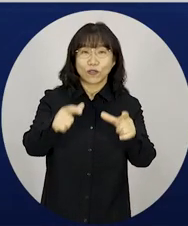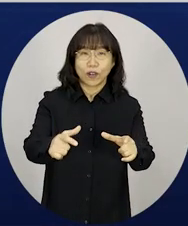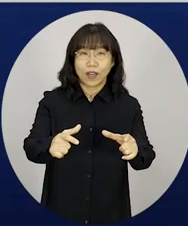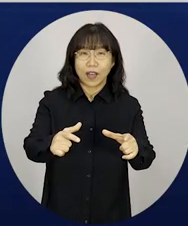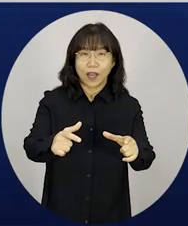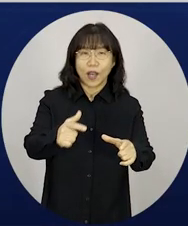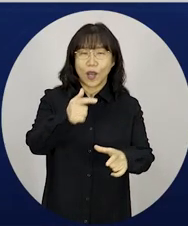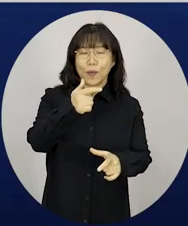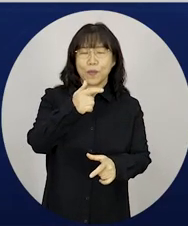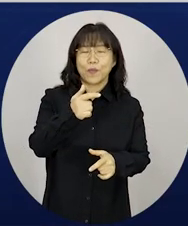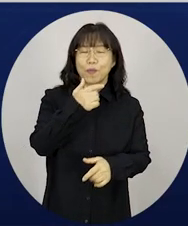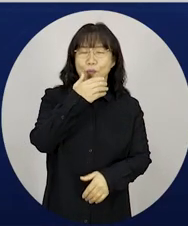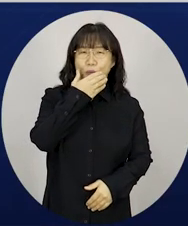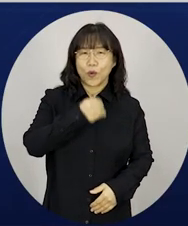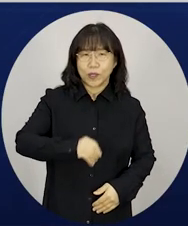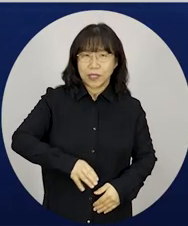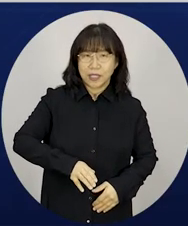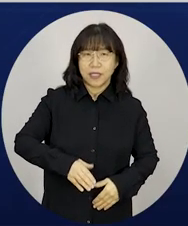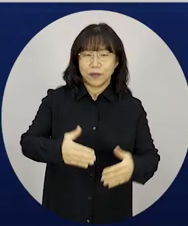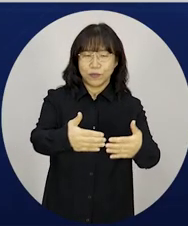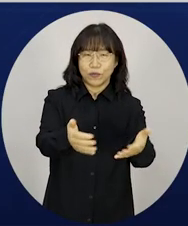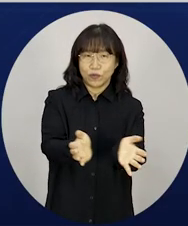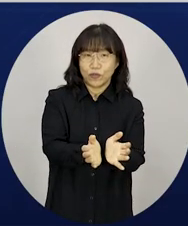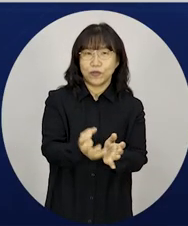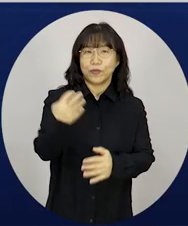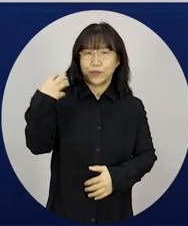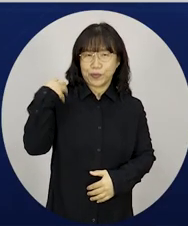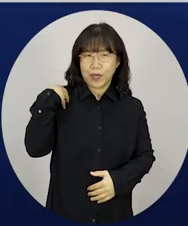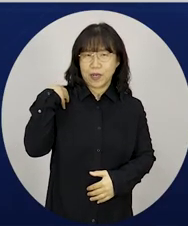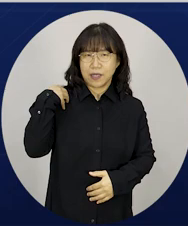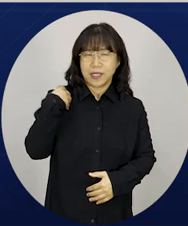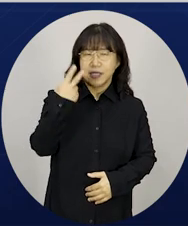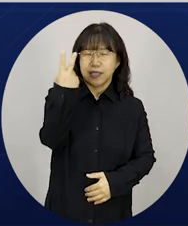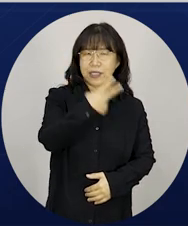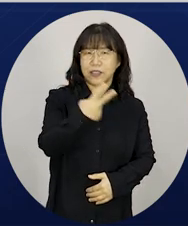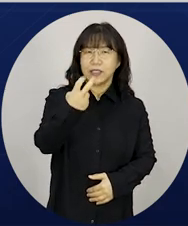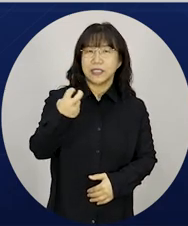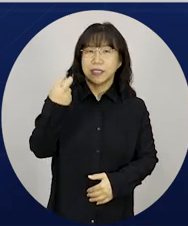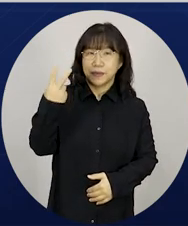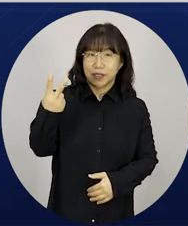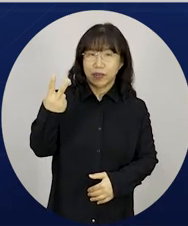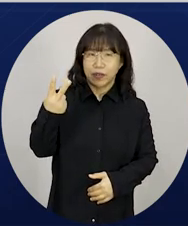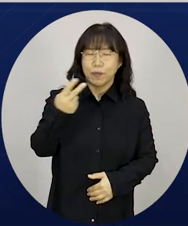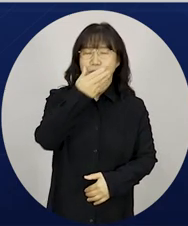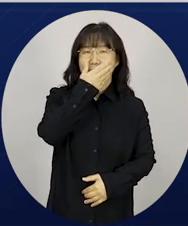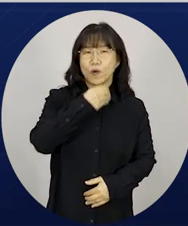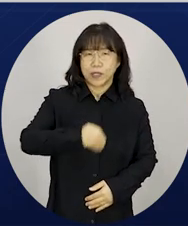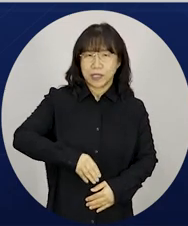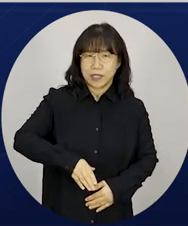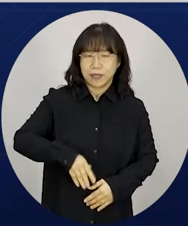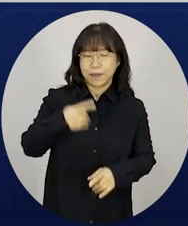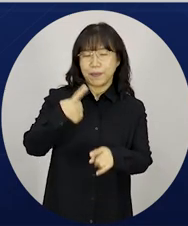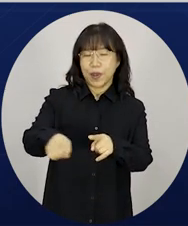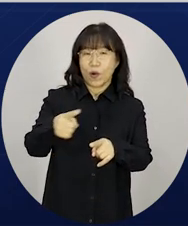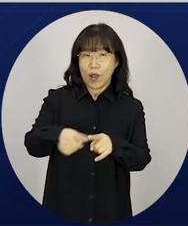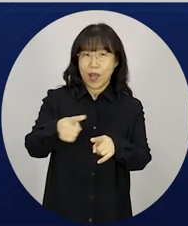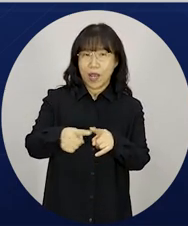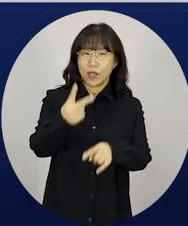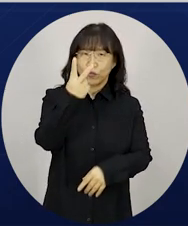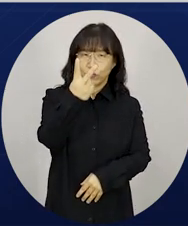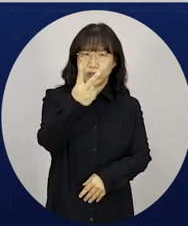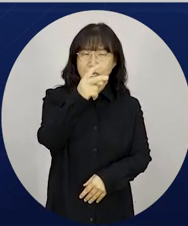강서구가 보건복지부가 주관한 2022년 지역복지사업평가 2개 분야에서 우수상을 수상하며